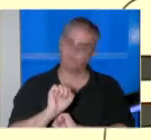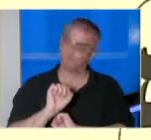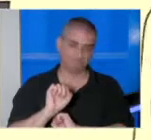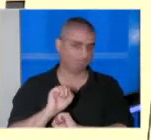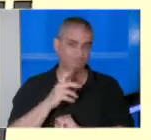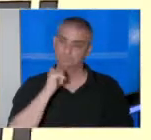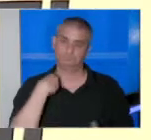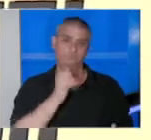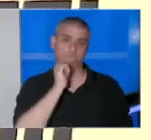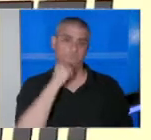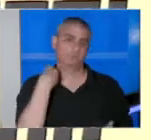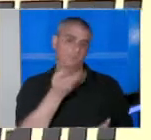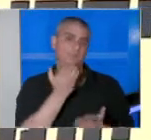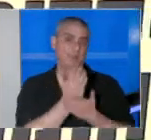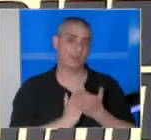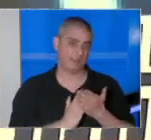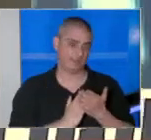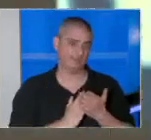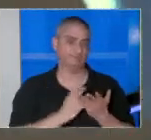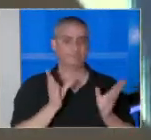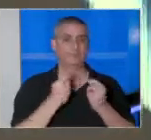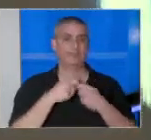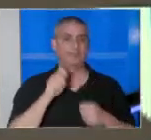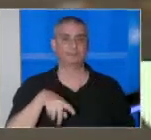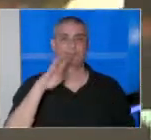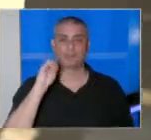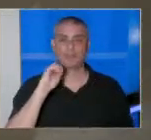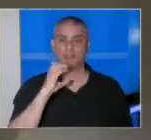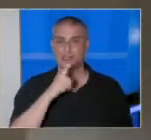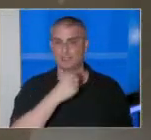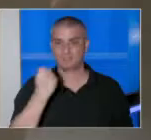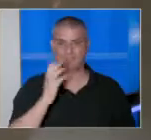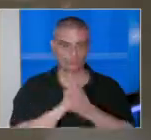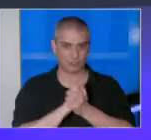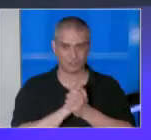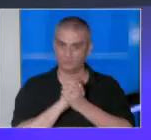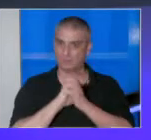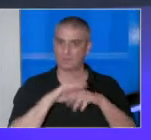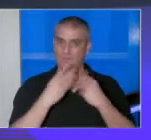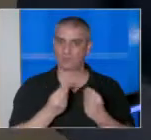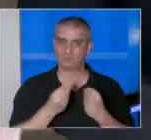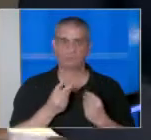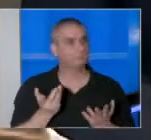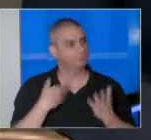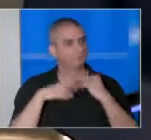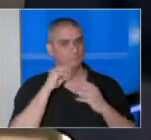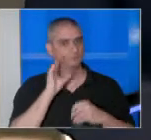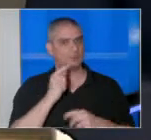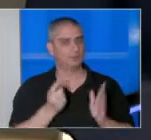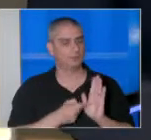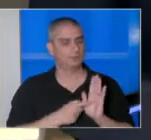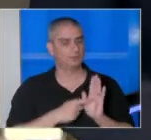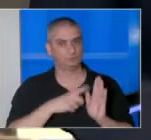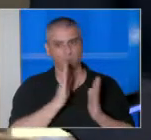אבל סורבו לפחות על חלקן. איתנו חבר הכנסת מתן כהנא, ימינה, שלום לך. שלום, ערב טוב נדב. אז בואו נדבר על